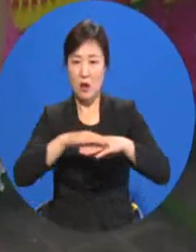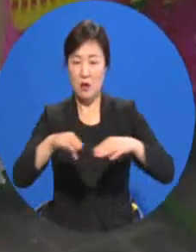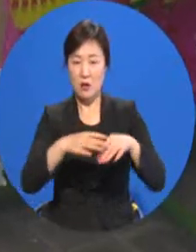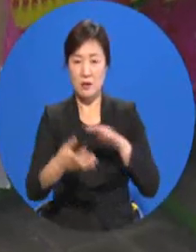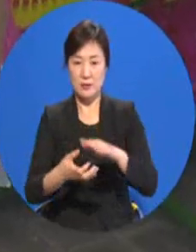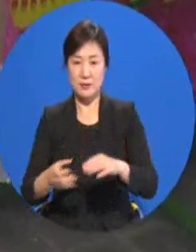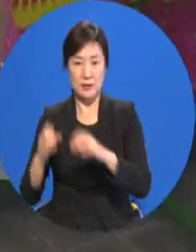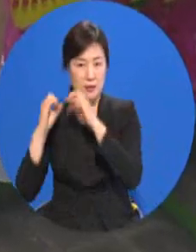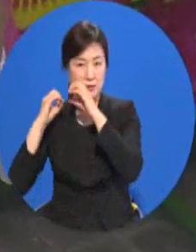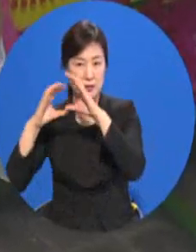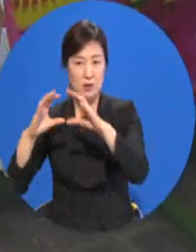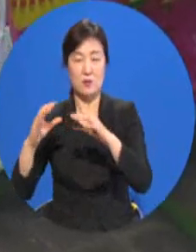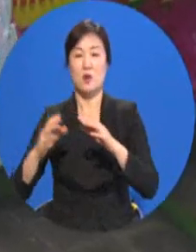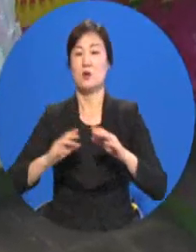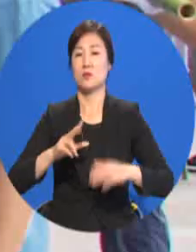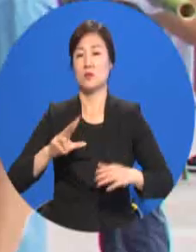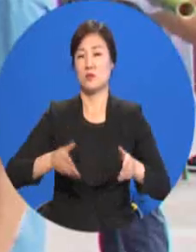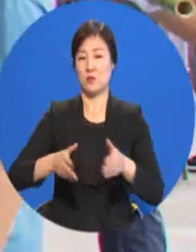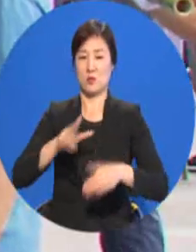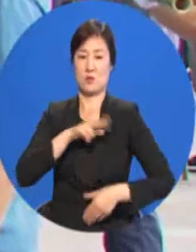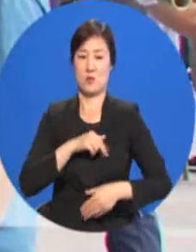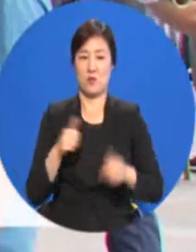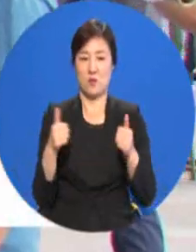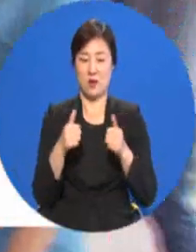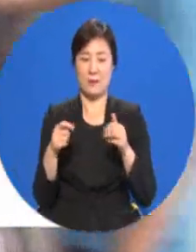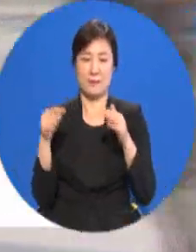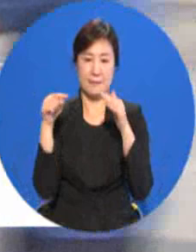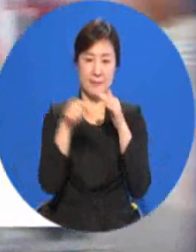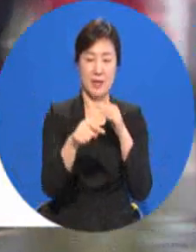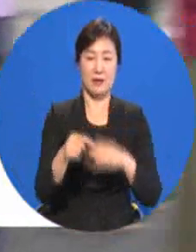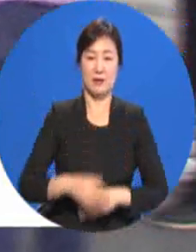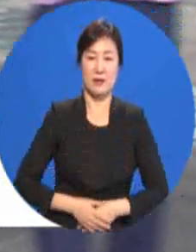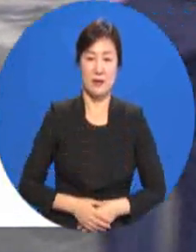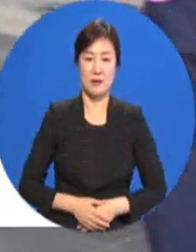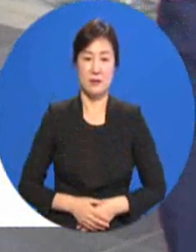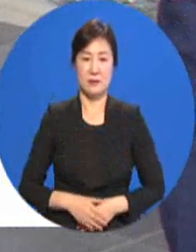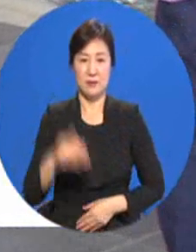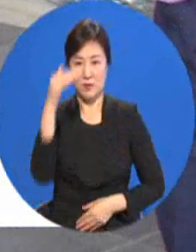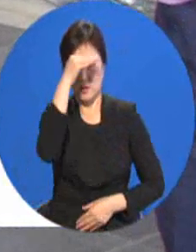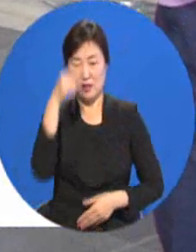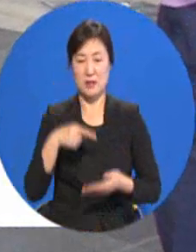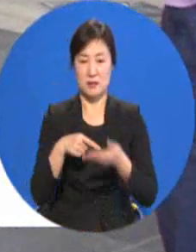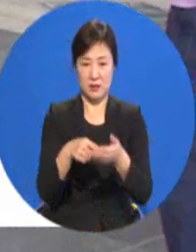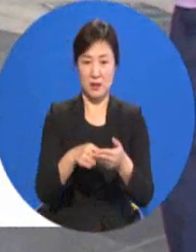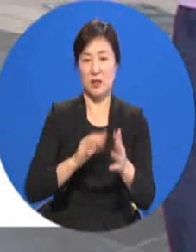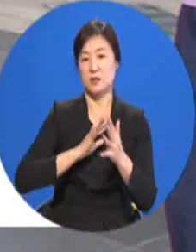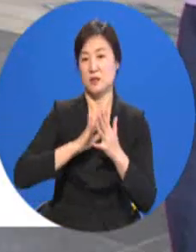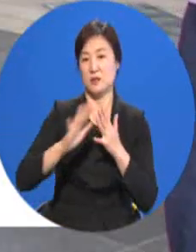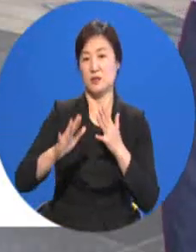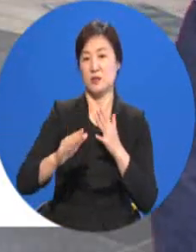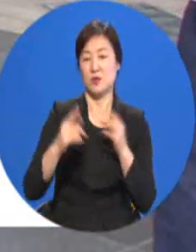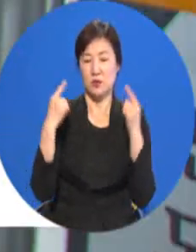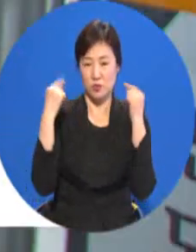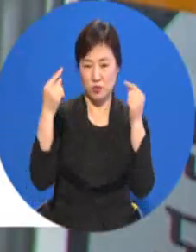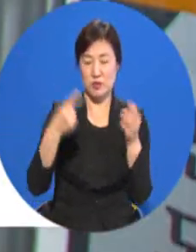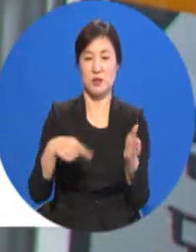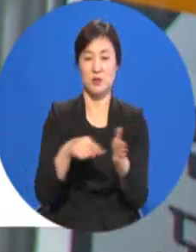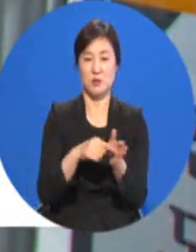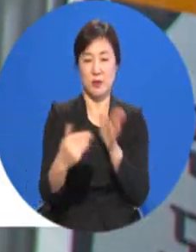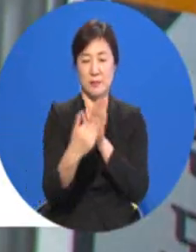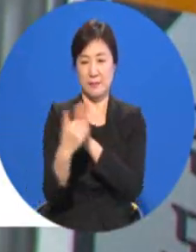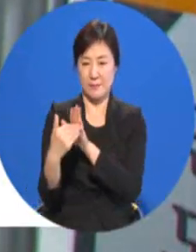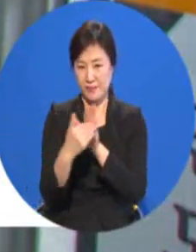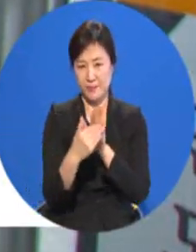메고 전남도의회를 찾았습니다. 본회의장 방청을 신청했다가 질서 유지를 이유로 거절됐고